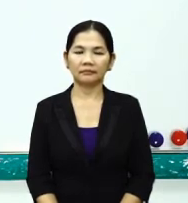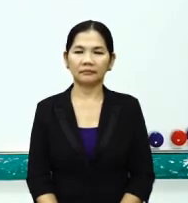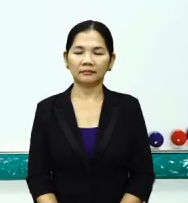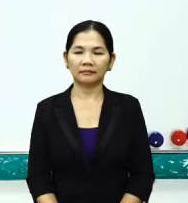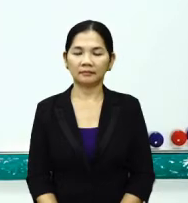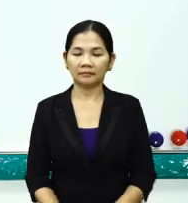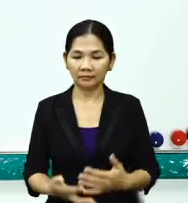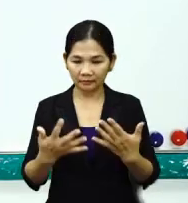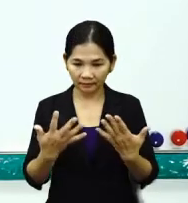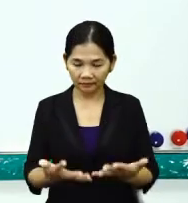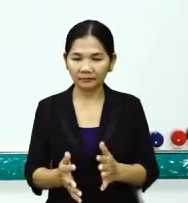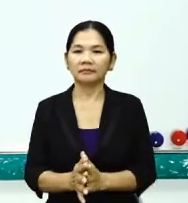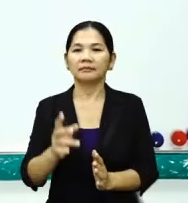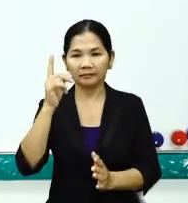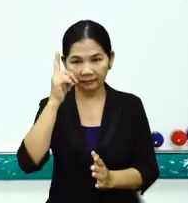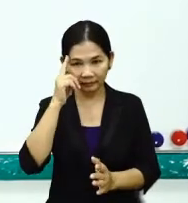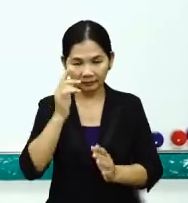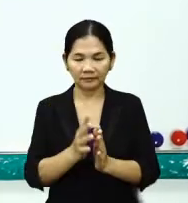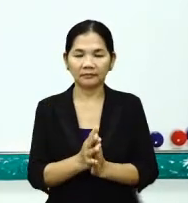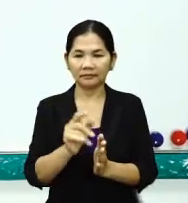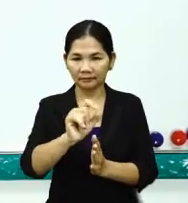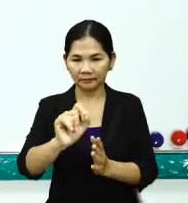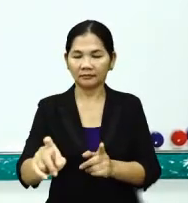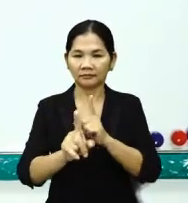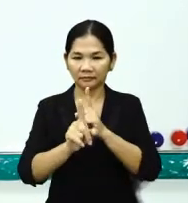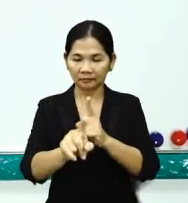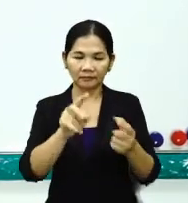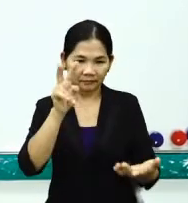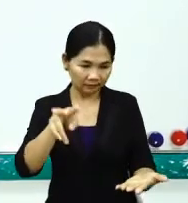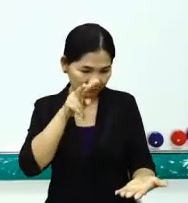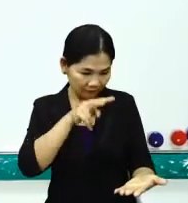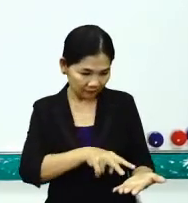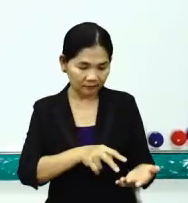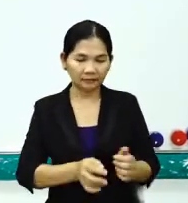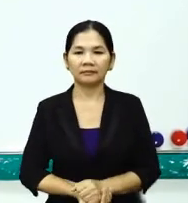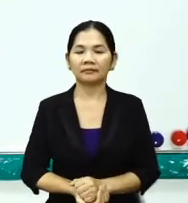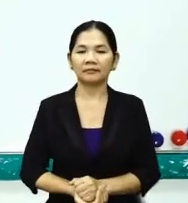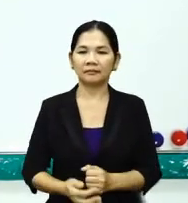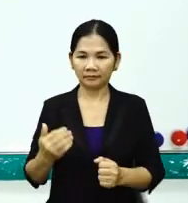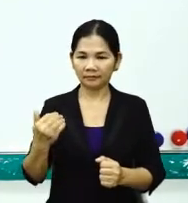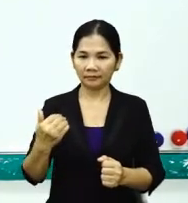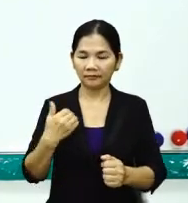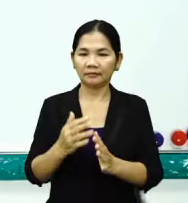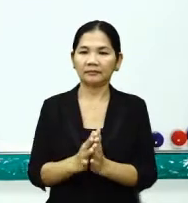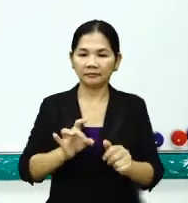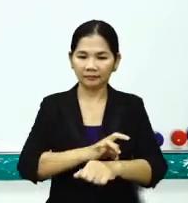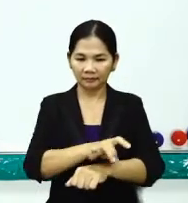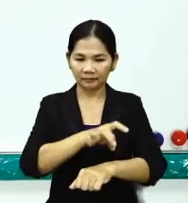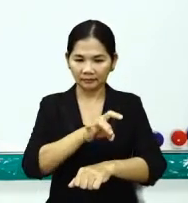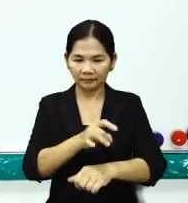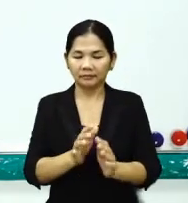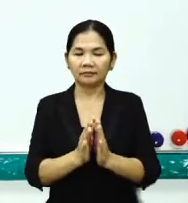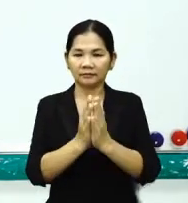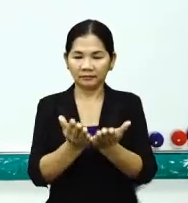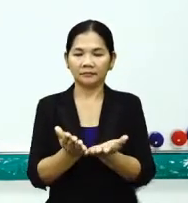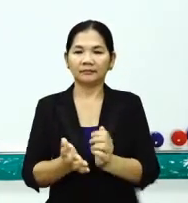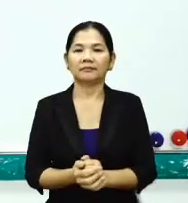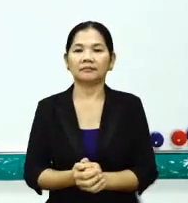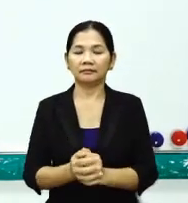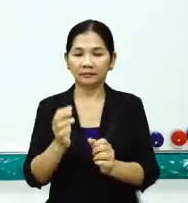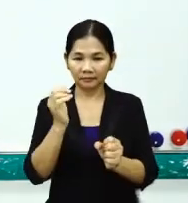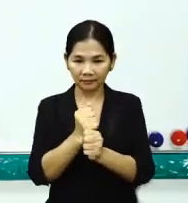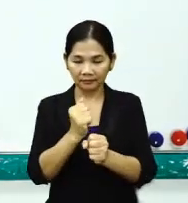chàng chẳng hãy lấy con đăng hái thay dưỡng lưng một sọt xe tạm án trốt bí trốt bình nợ chẳng hãy lấy nó khủ tục bè con lực sập hơi láng đập